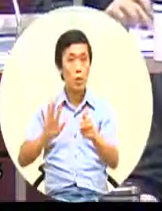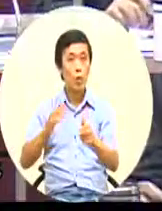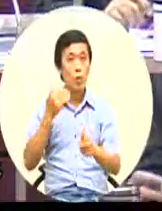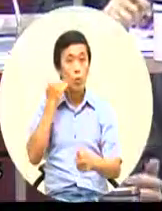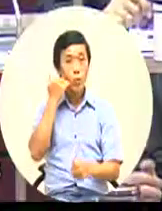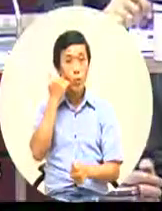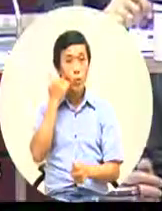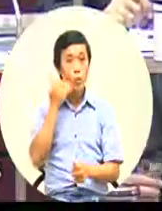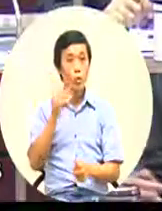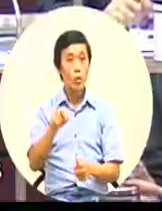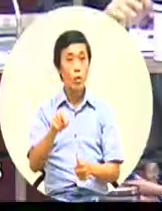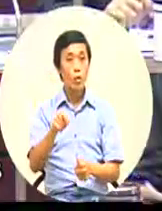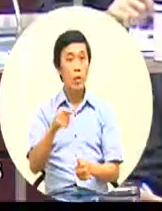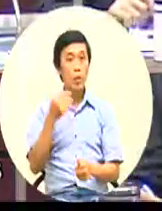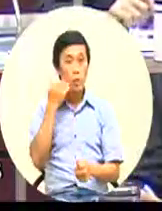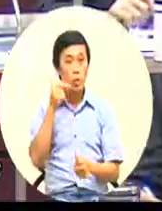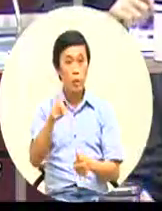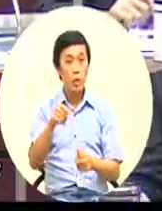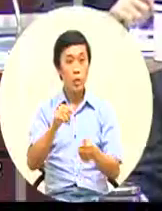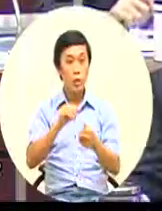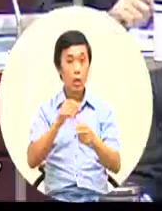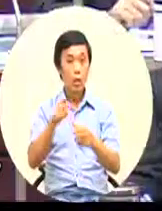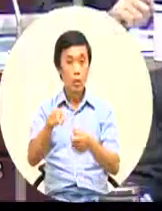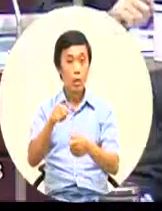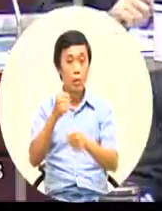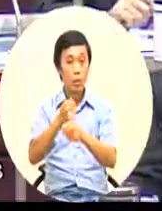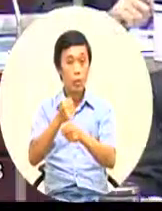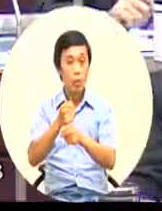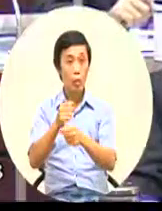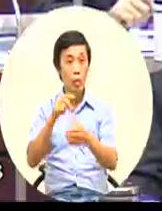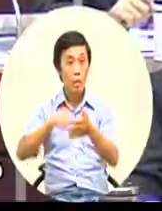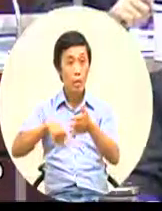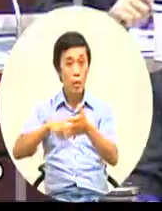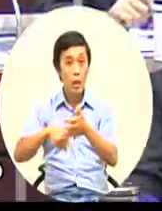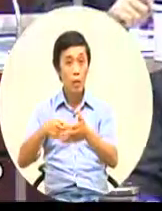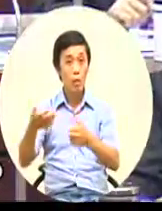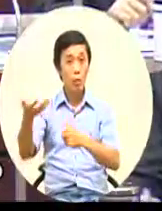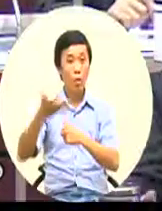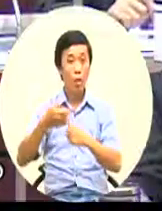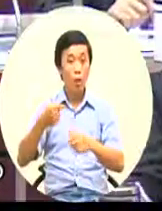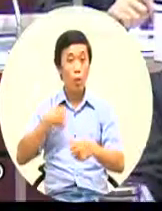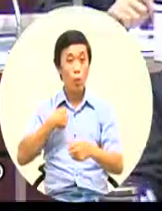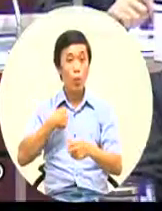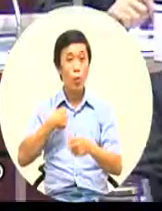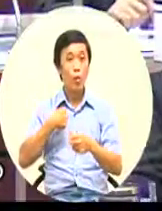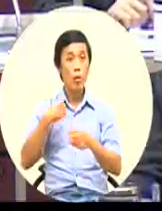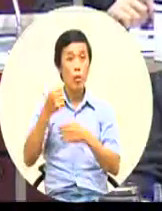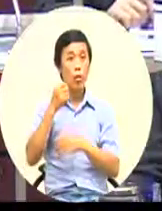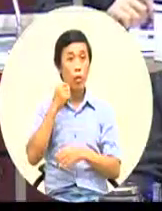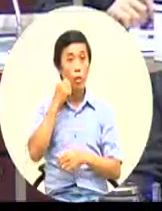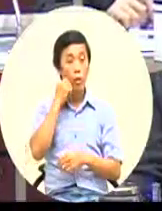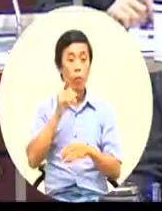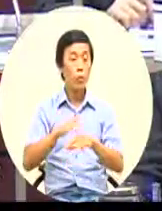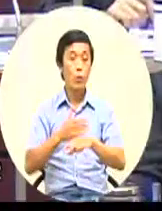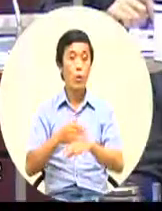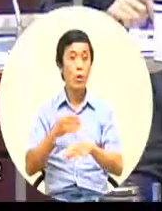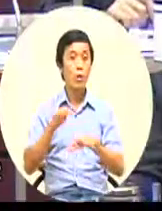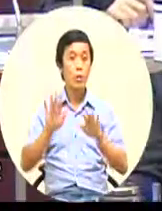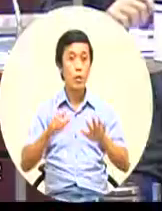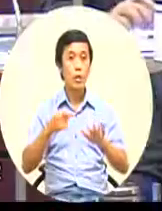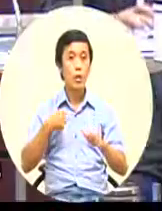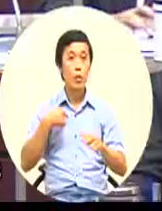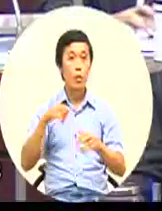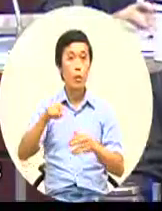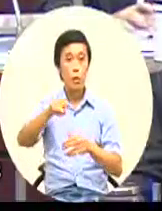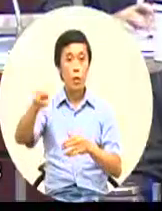我，免留甲我。如果我不做，我也仰望。我想，我今天当然予人阿乐啊，